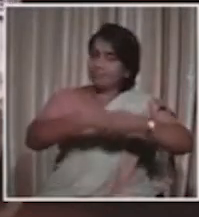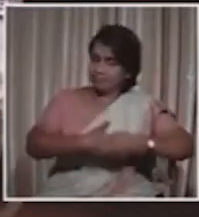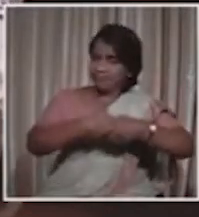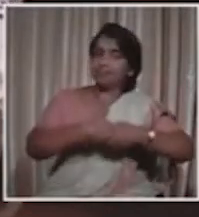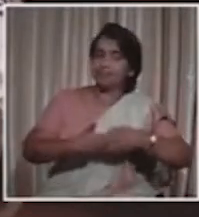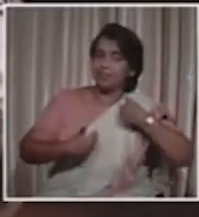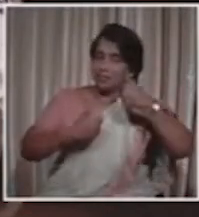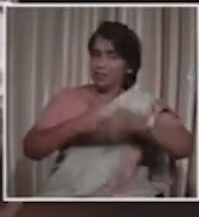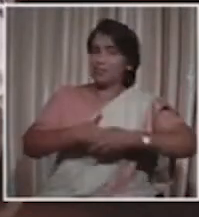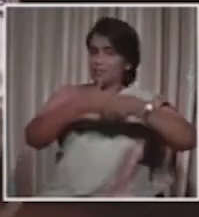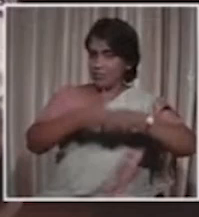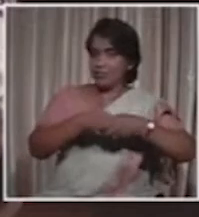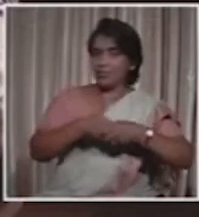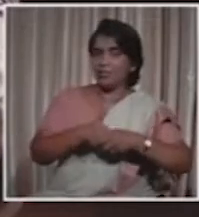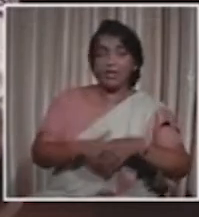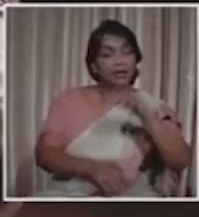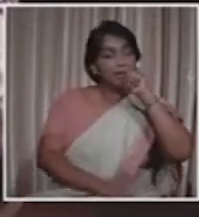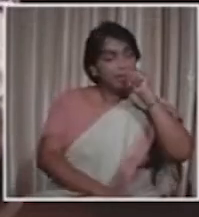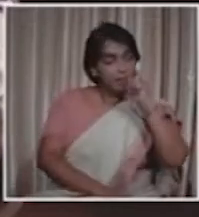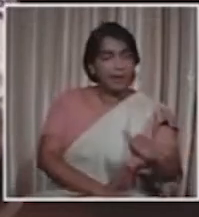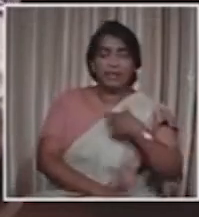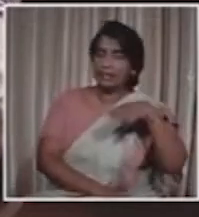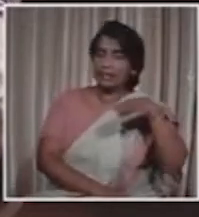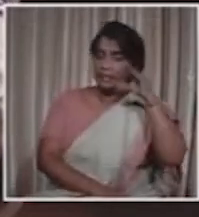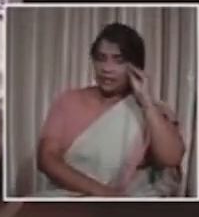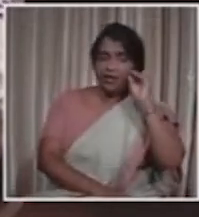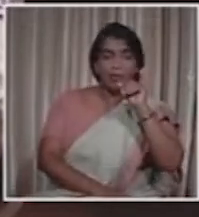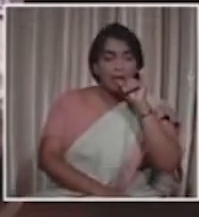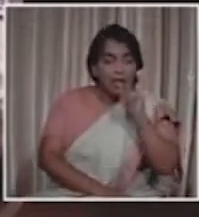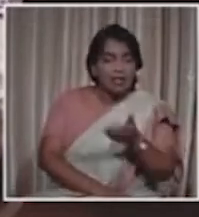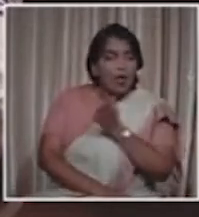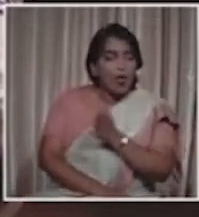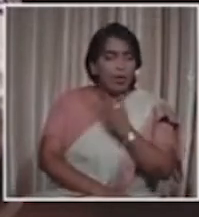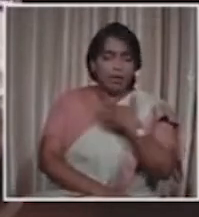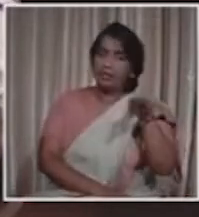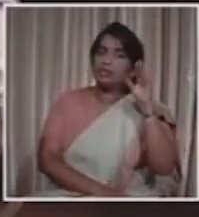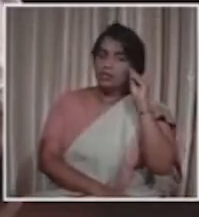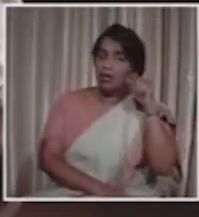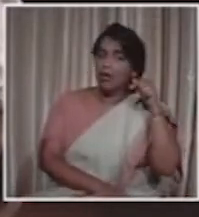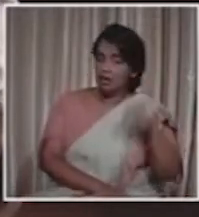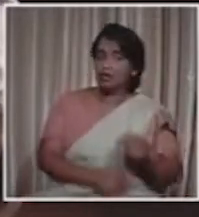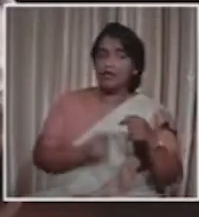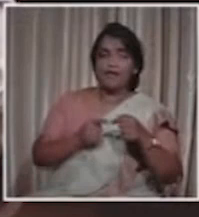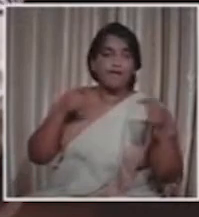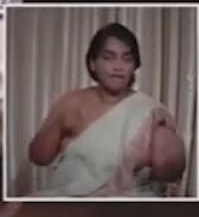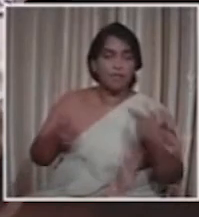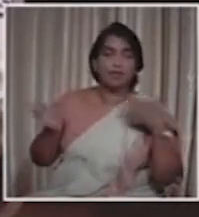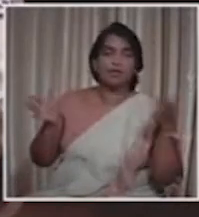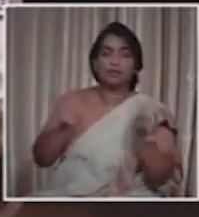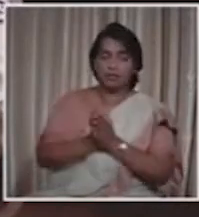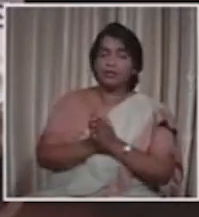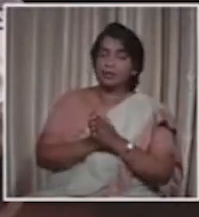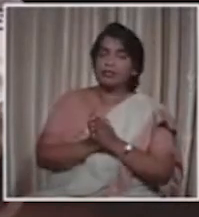suba patanawa satya therungena yatharthaya avabodha karagena ada vipakshayat samaga